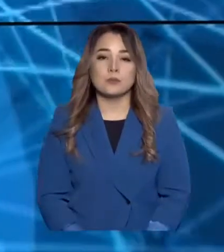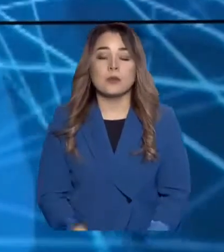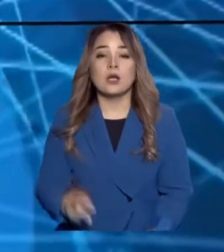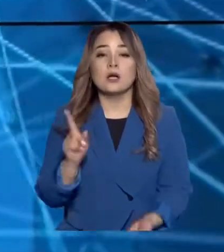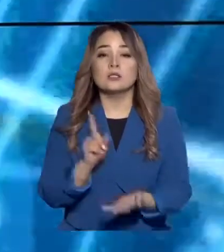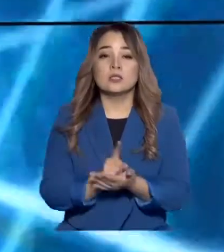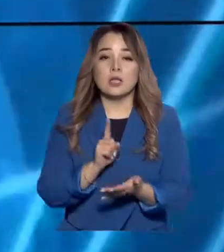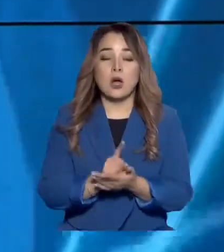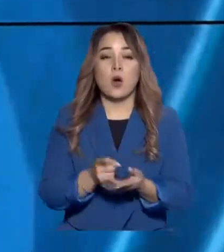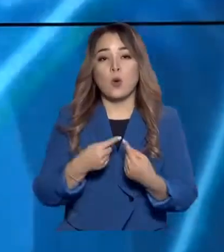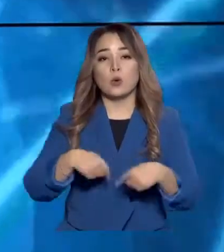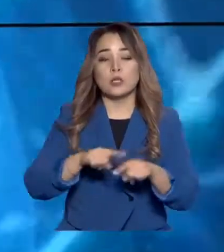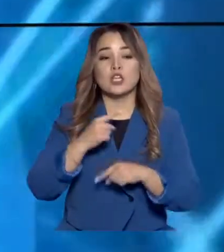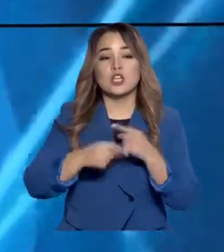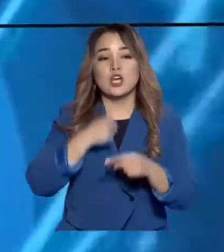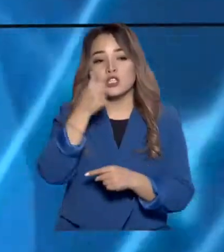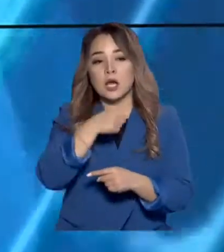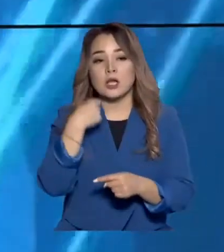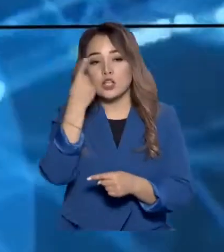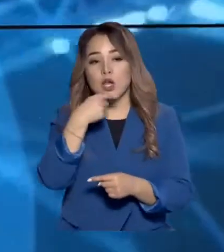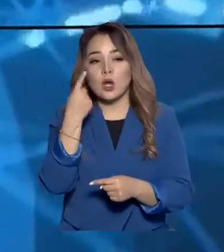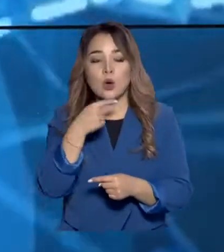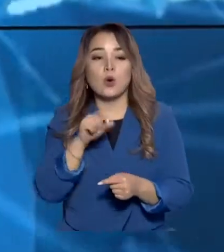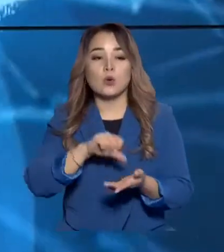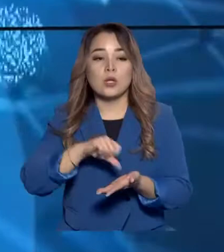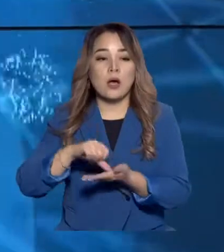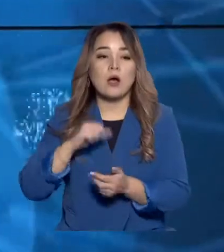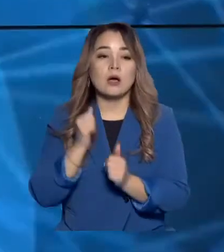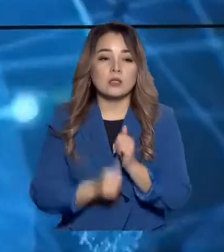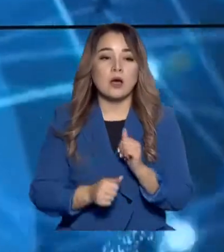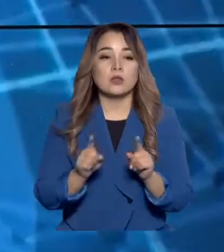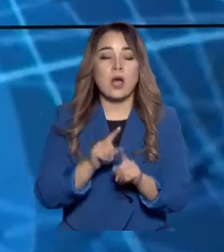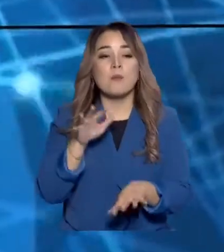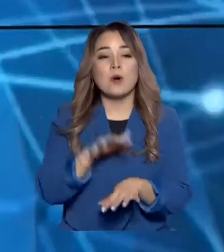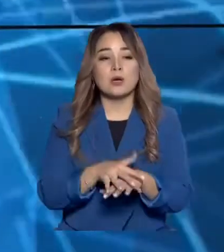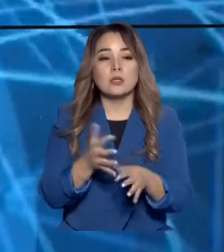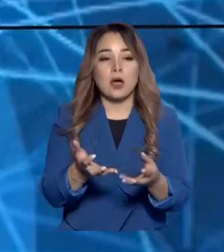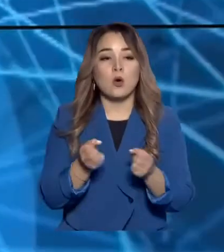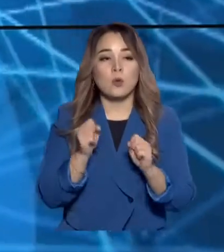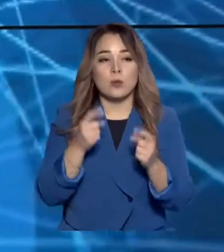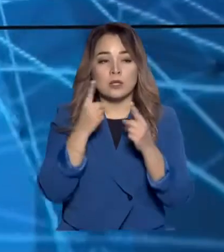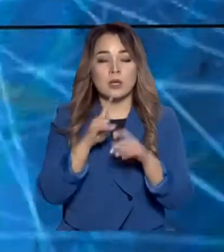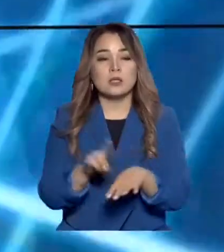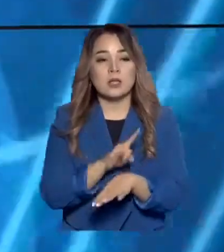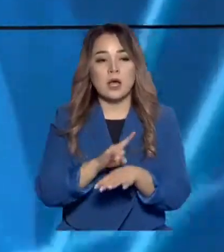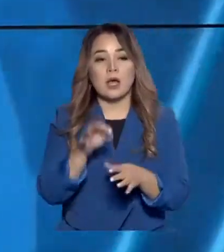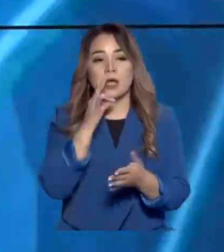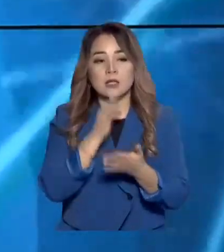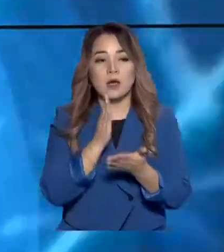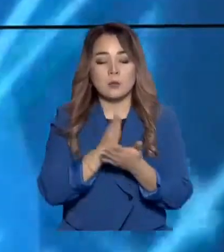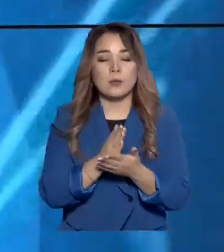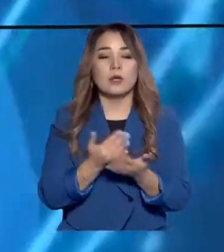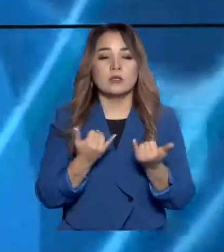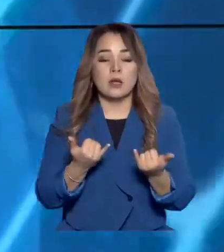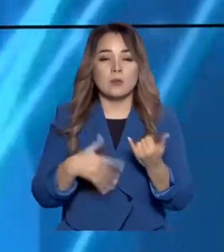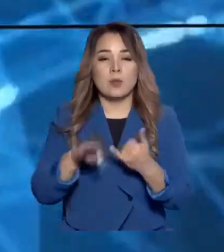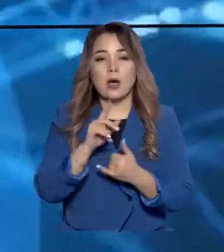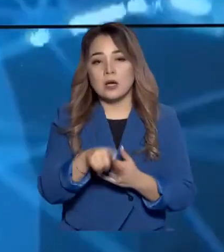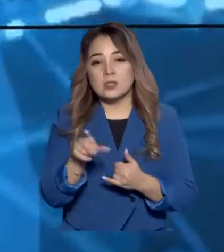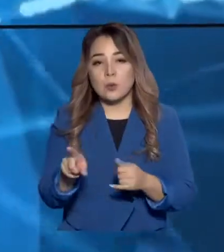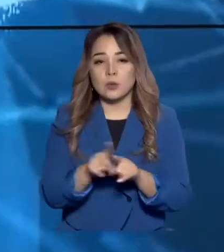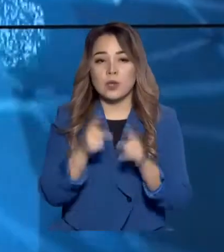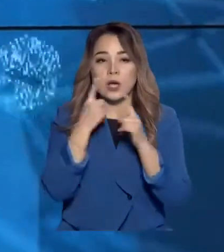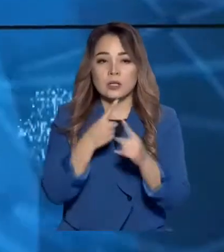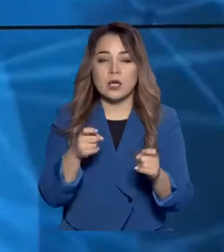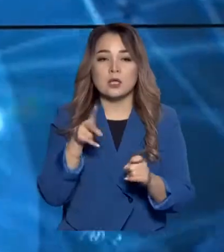салық органы келер жылдан бастап жеке тұлғалар туралы барлық ақпаратты банктен алады деген ақпарат жалған. Кірістер комитеті азаматтар туралы